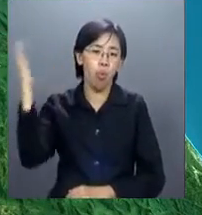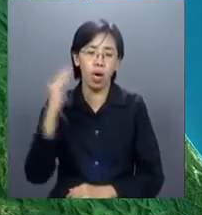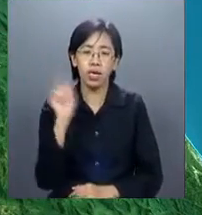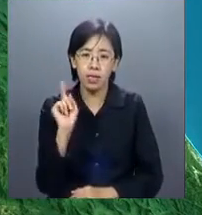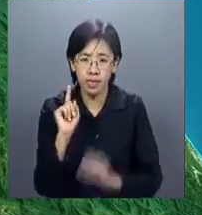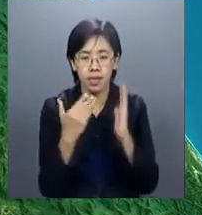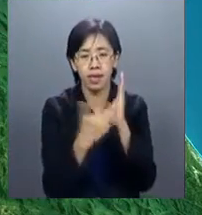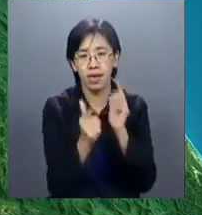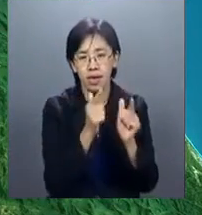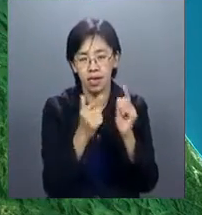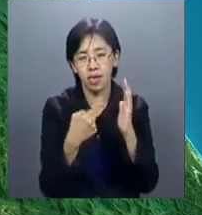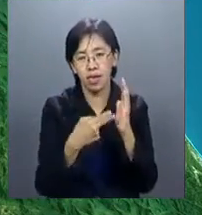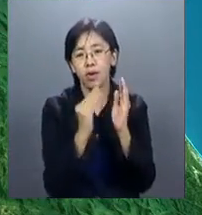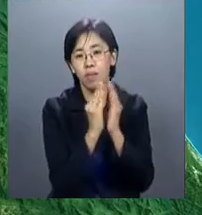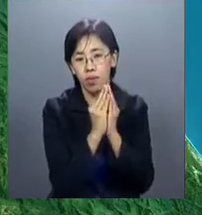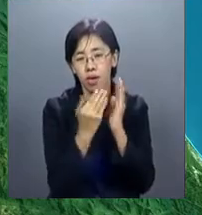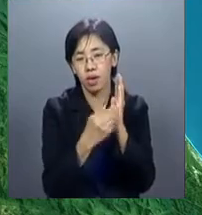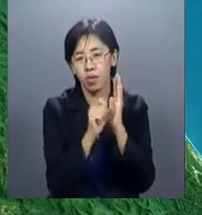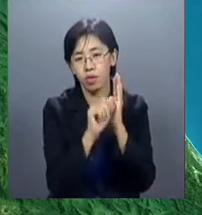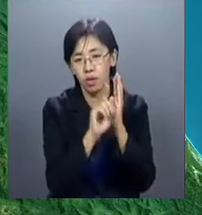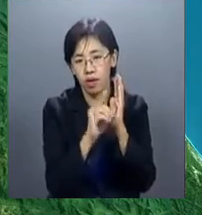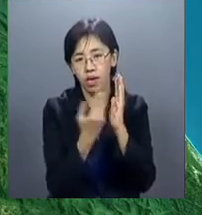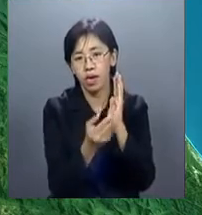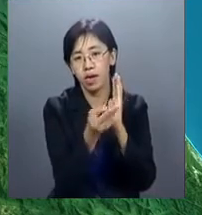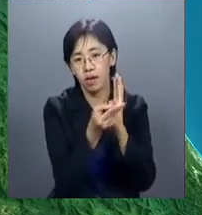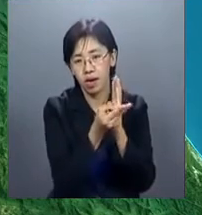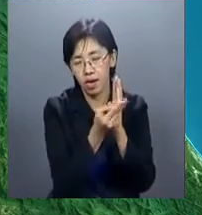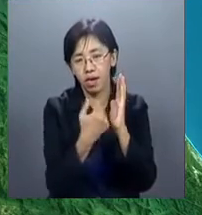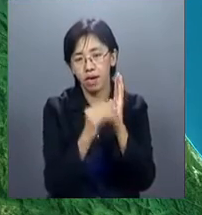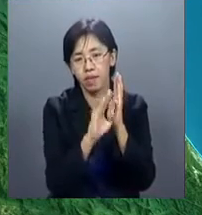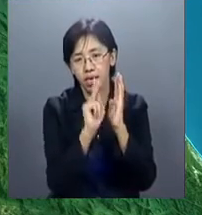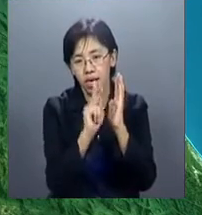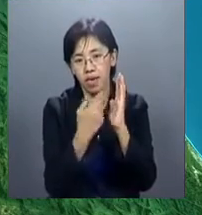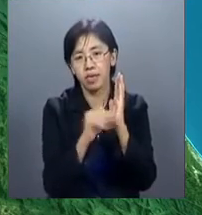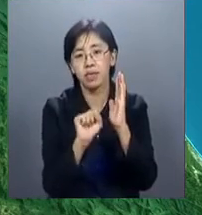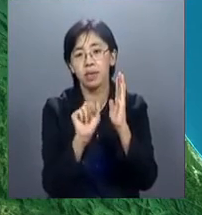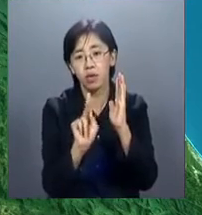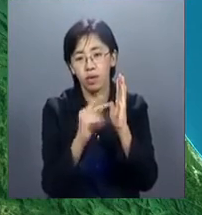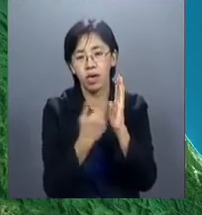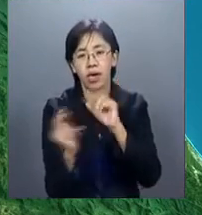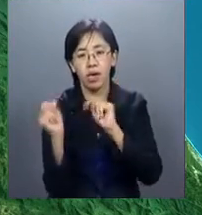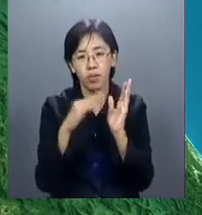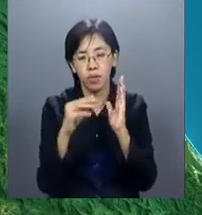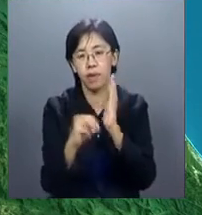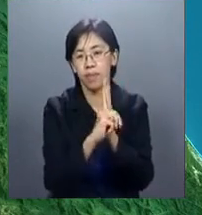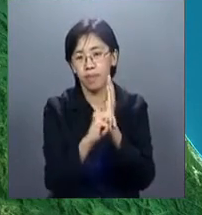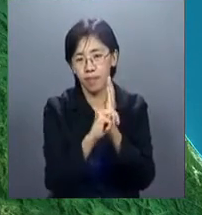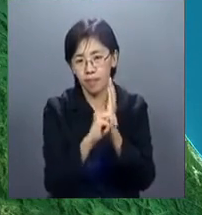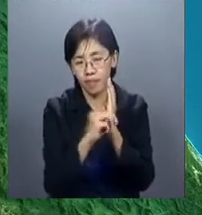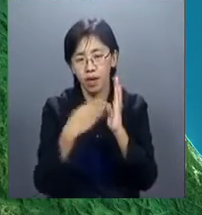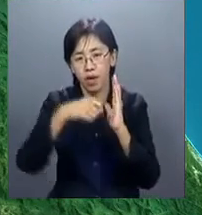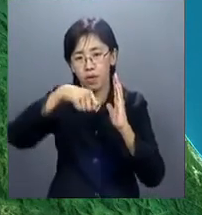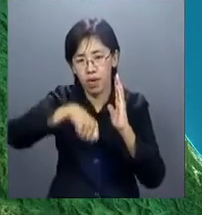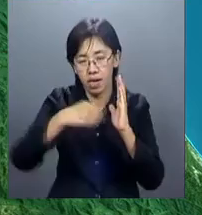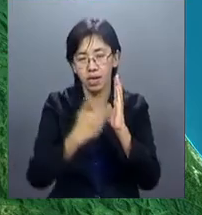เวณจังหวัดเลยหนองบัวลำภูอุดรธานีหนองคายบึงกาฬสกลนครนครพนมมุกดาหารนครราชสีมาและ